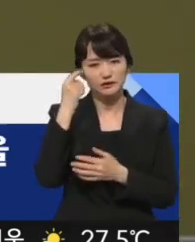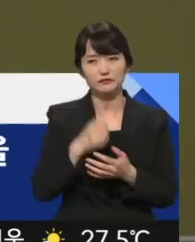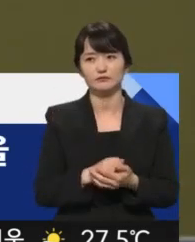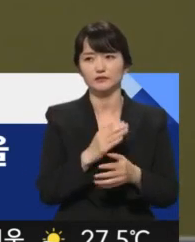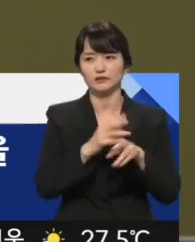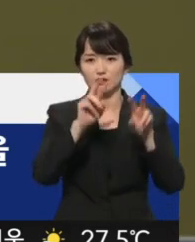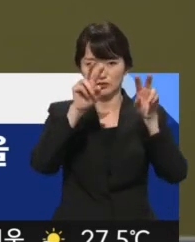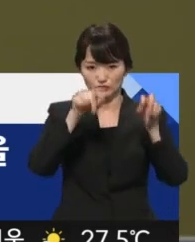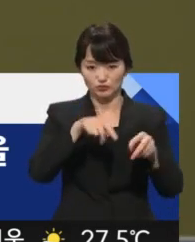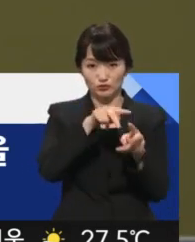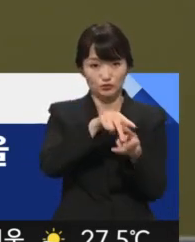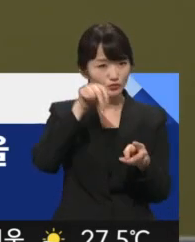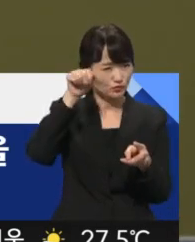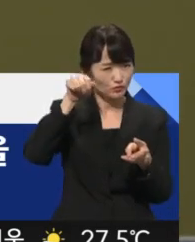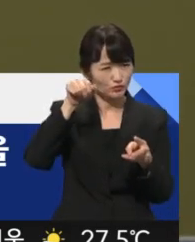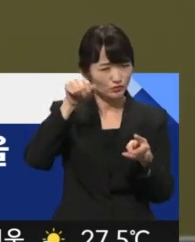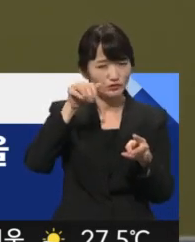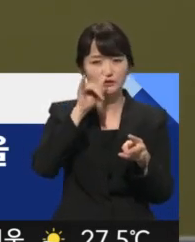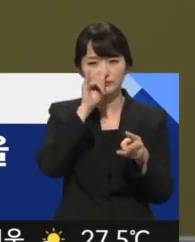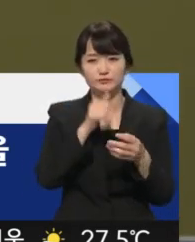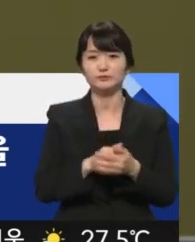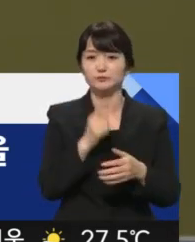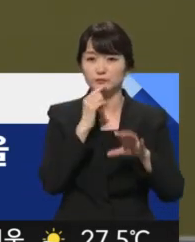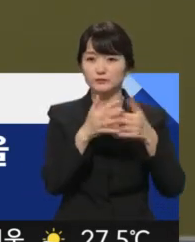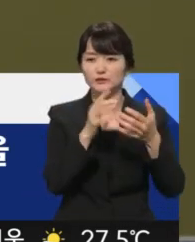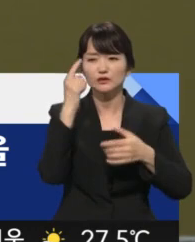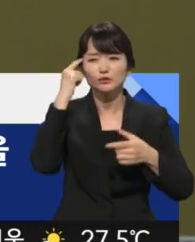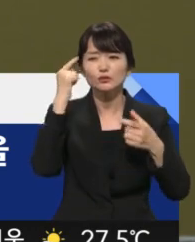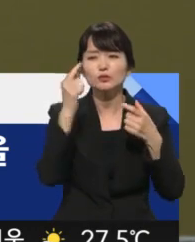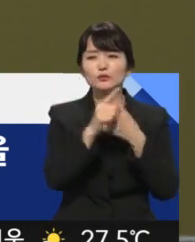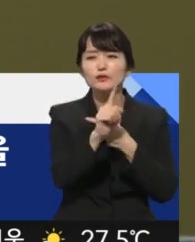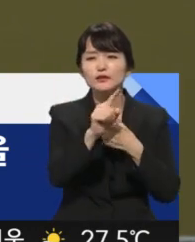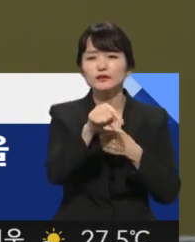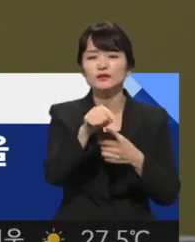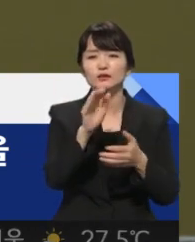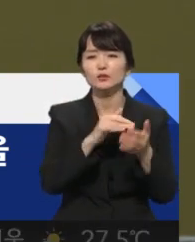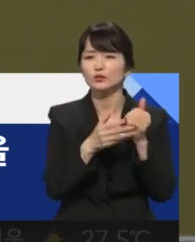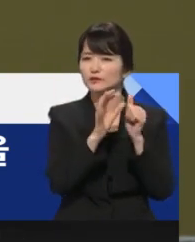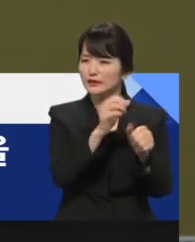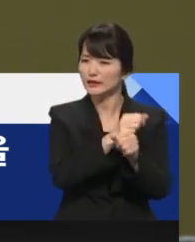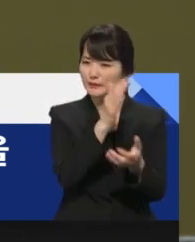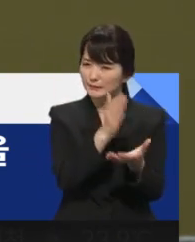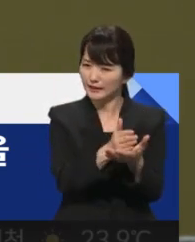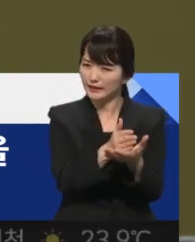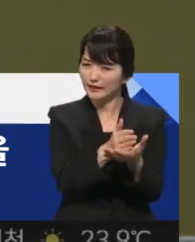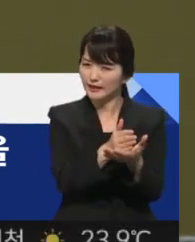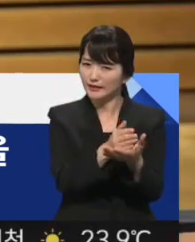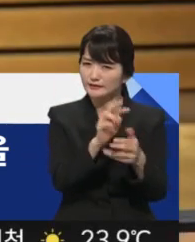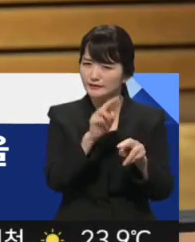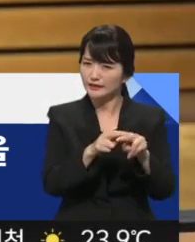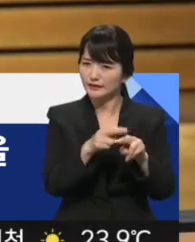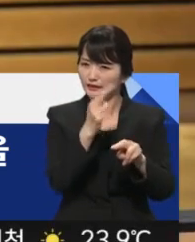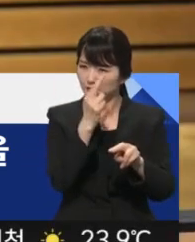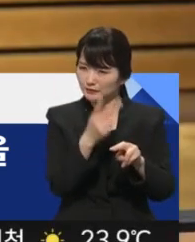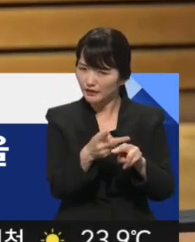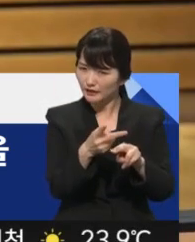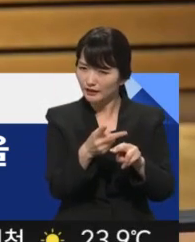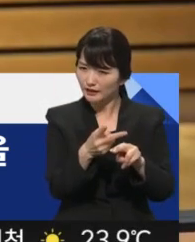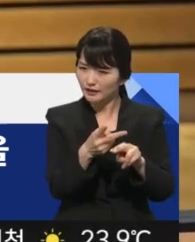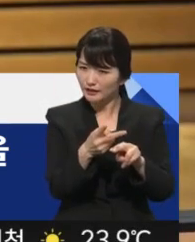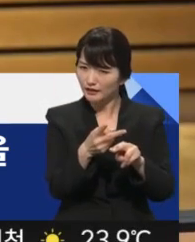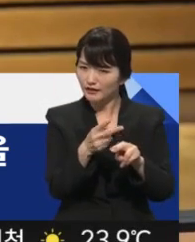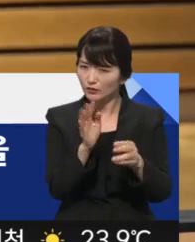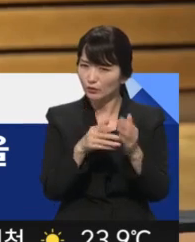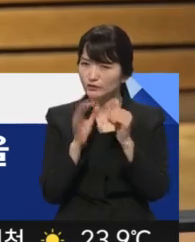무소속일 가능성이 높겠죠. 무소속. 그럼 민주당의 고민은 그 자리에다가 이제 공천을 할 거냐 안 할 거냐. 비워주느냐 네. 해서